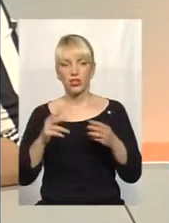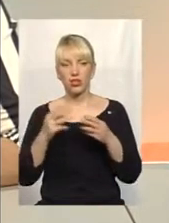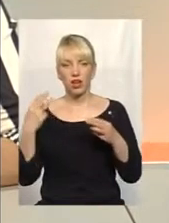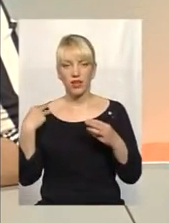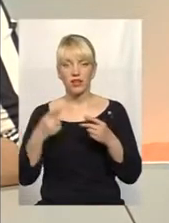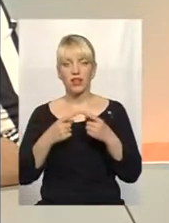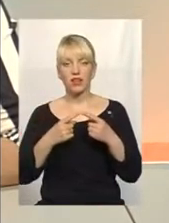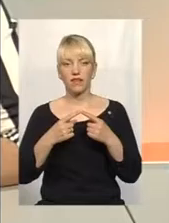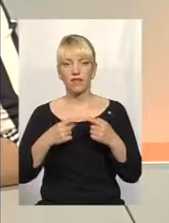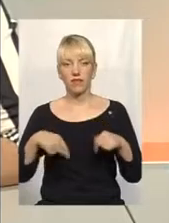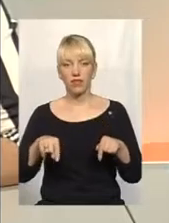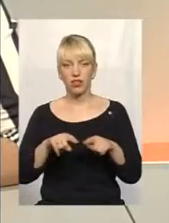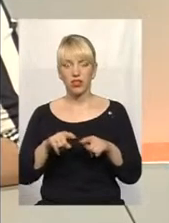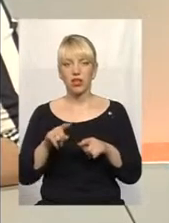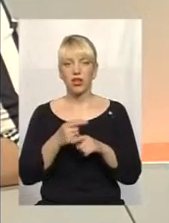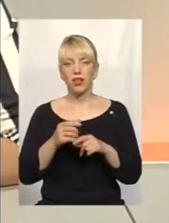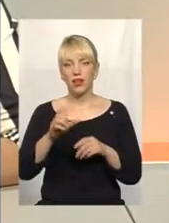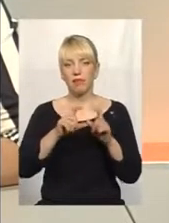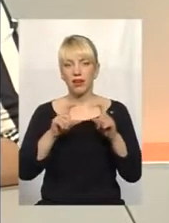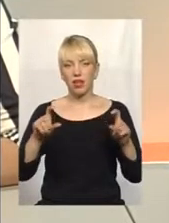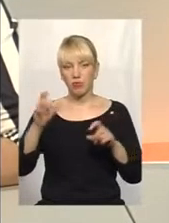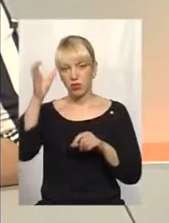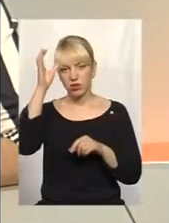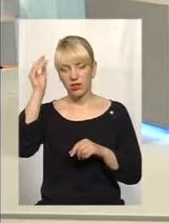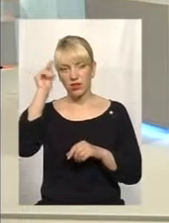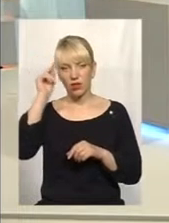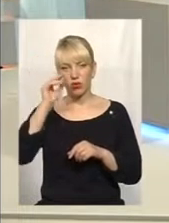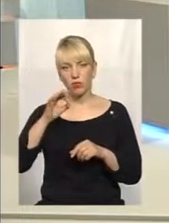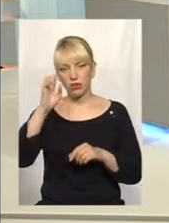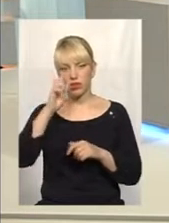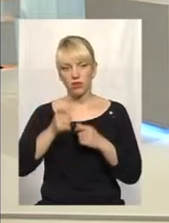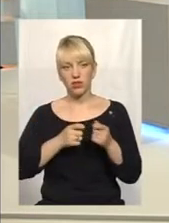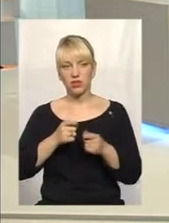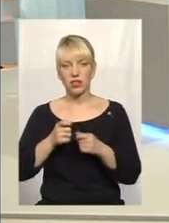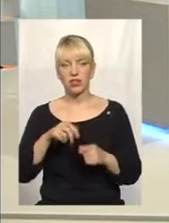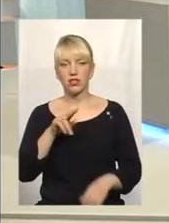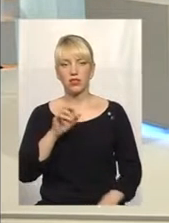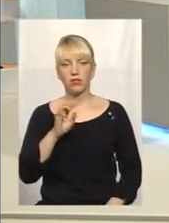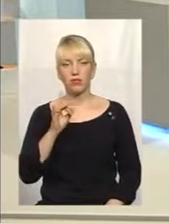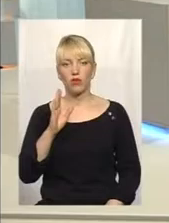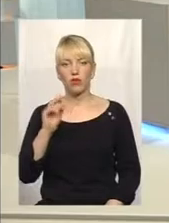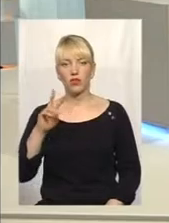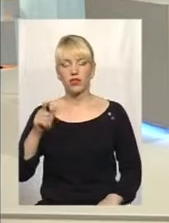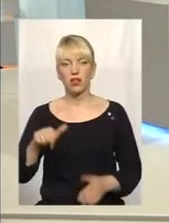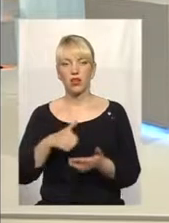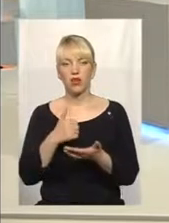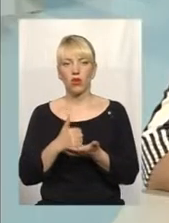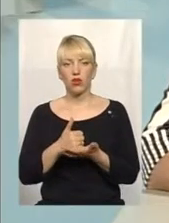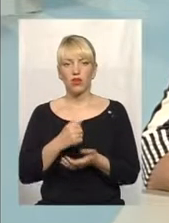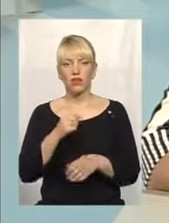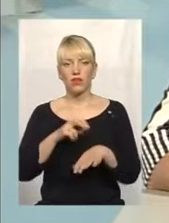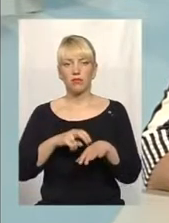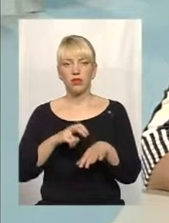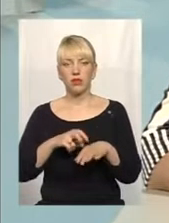організаційно-нормативного забезпечення Департаменту освіти і науки Хмельницької облдержадміністрації та Лариса Олексіївна Добровольська, головний педіатр Департаменту